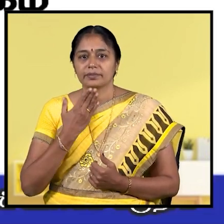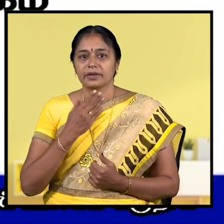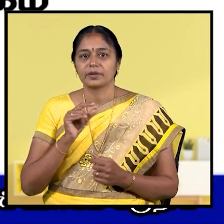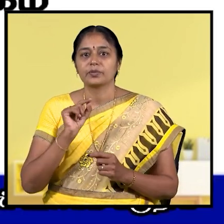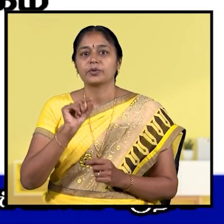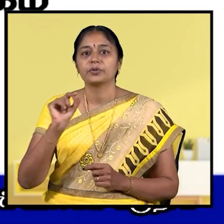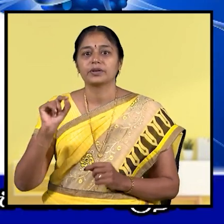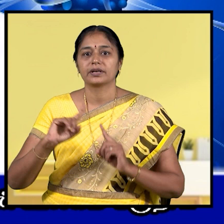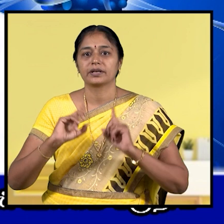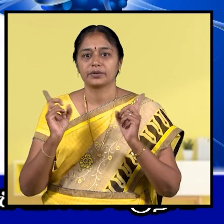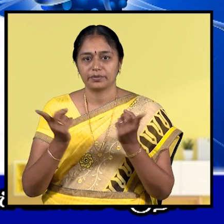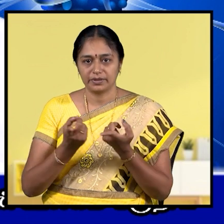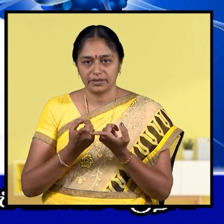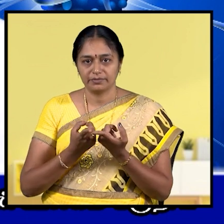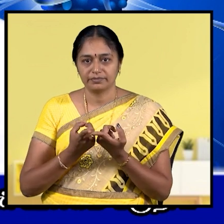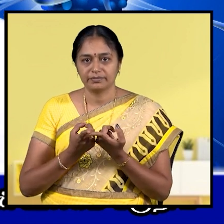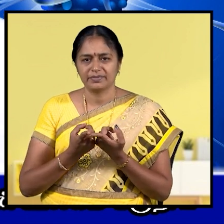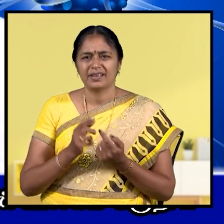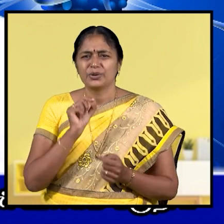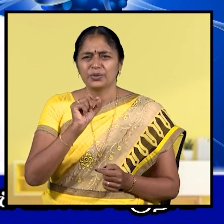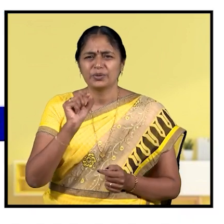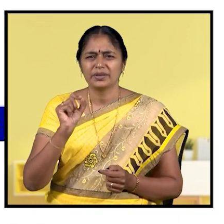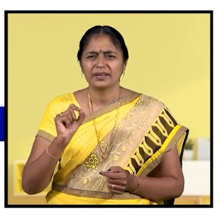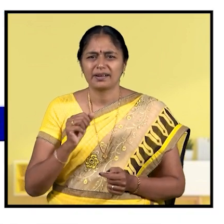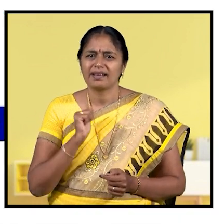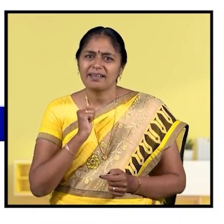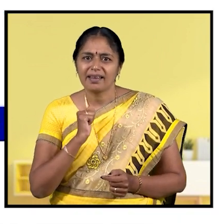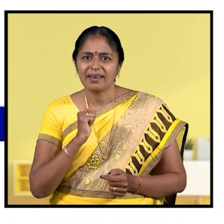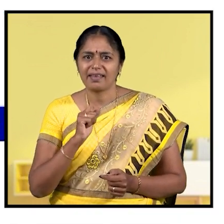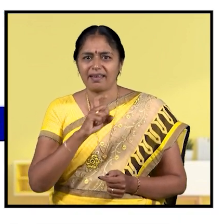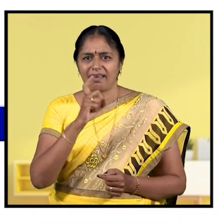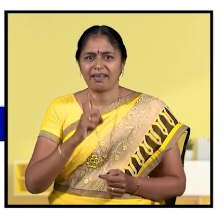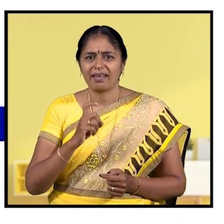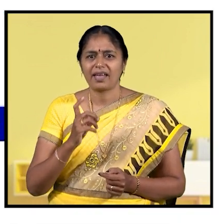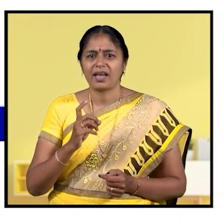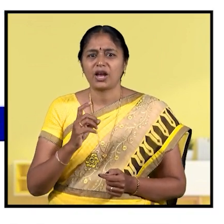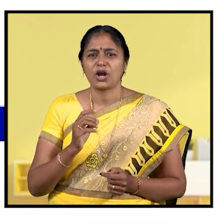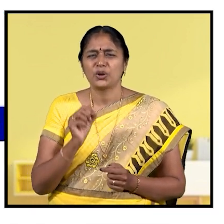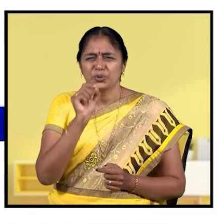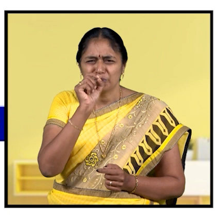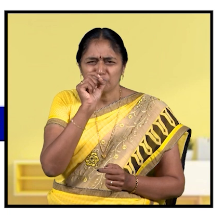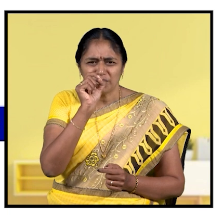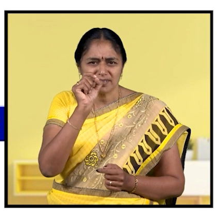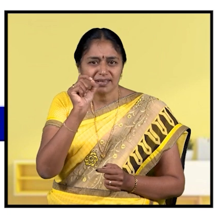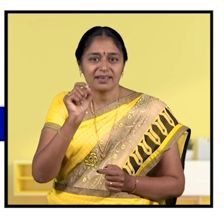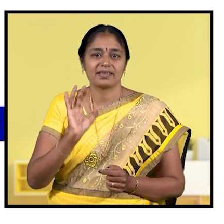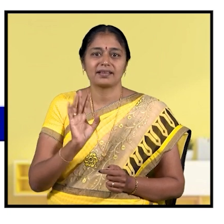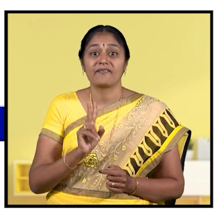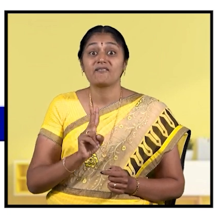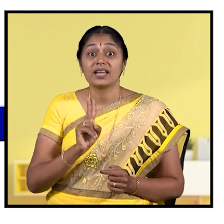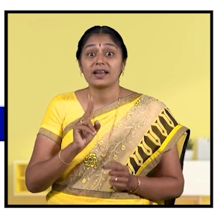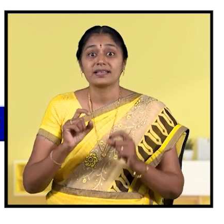உலகம் பகுதி 2. நுண்ணுயிர்கள் என்றால் என்ன அப்படின்னு பார்த்தோம்னாக்க, நுண்ணிய அளவுடைய உயிரினங்களை பிறகு தான் நுண்ணுயிர்கள். உதாரணமாக